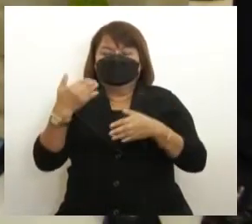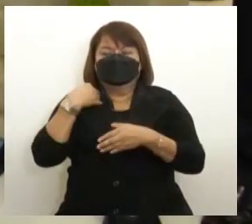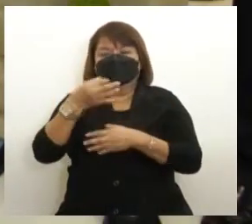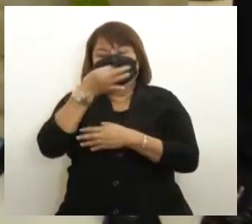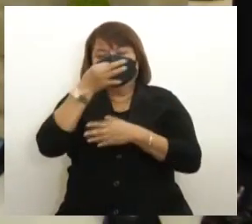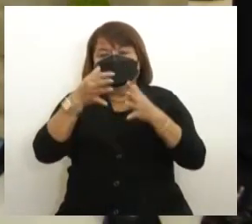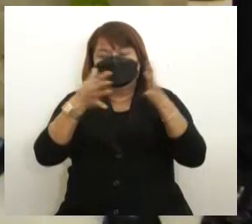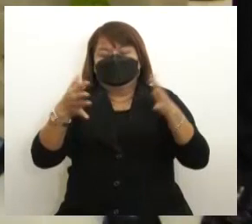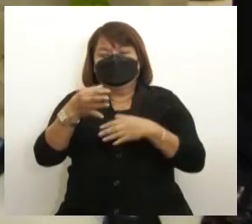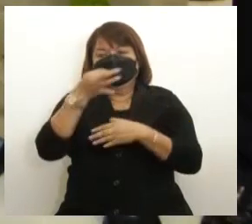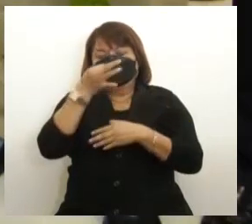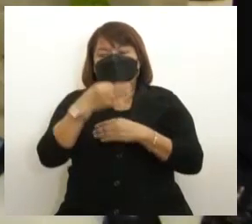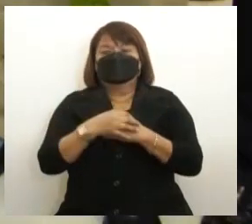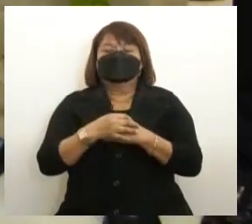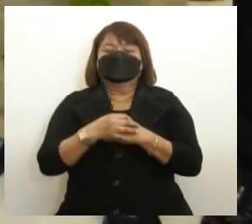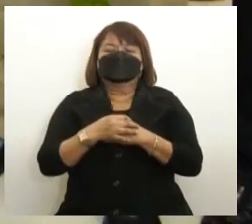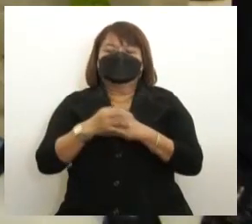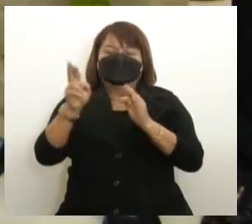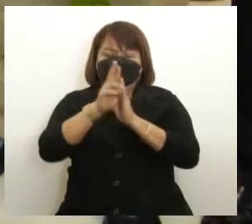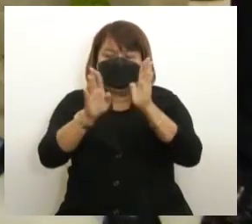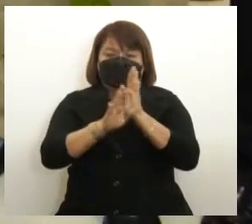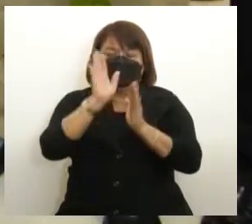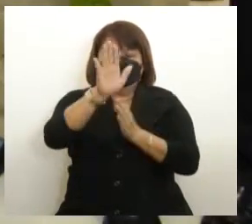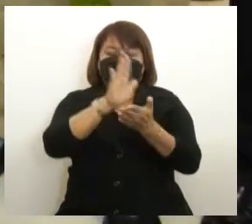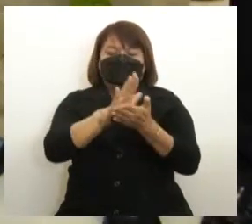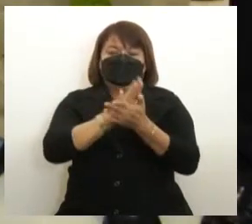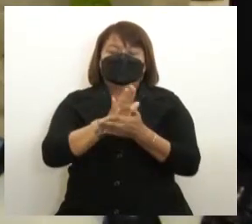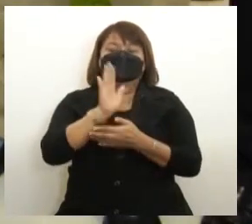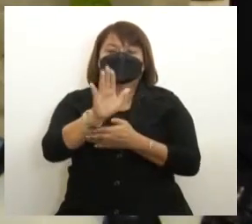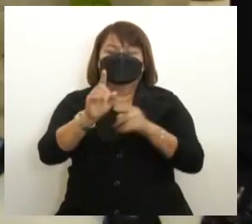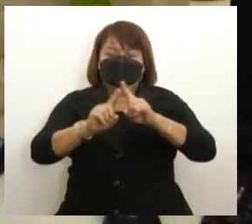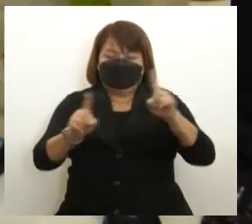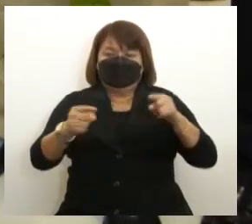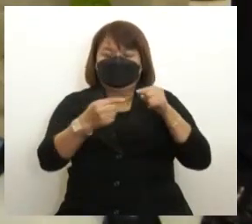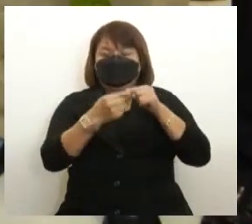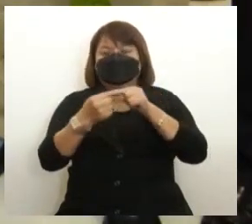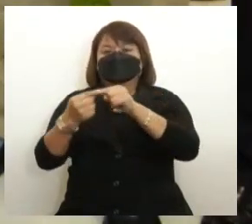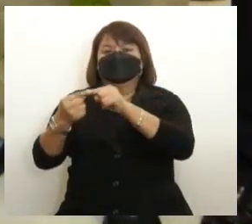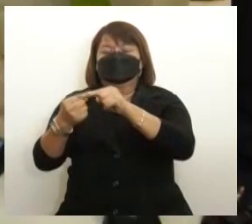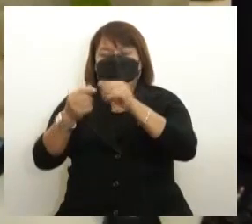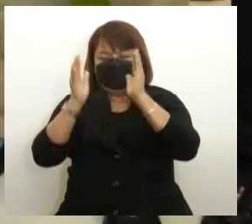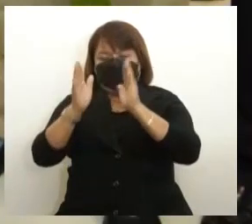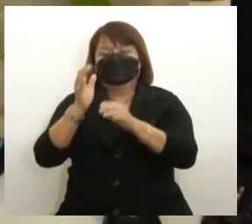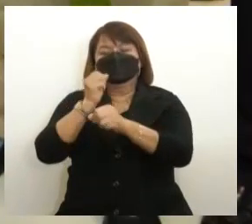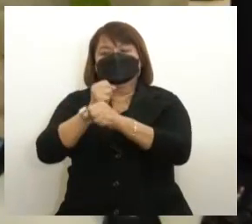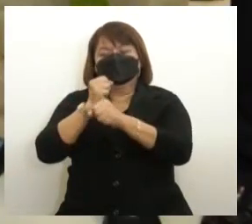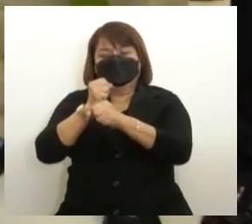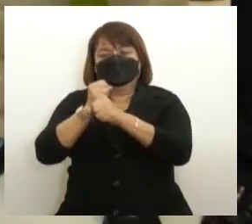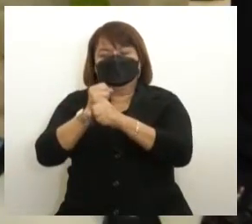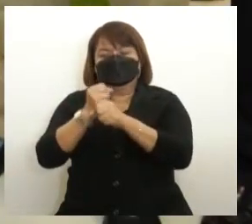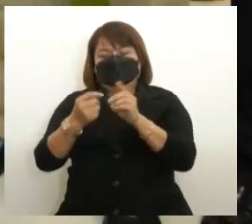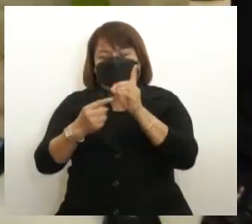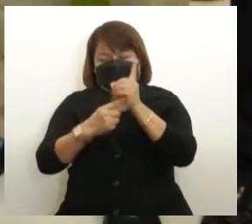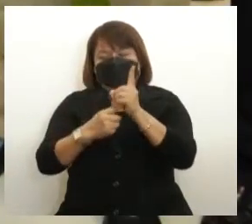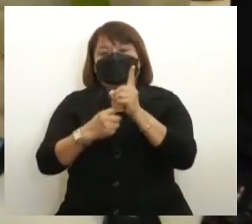งจุดนี้ไม่ใช่เพียงแต่ระบบของโรงเรียนเท่านั้นแต่ยังต่อยอดไปถึงผู้ประกอบการเลยนะคะเราจะเห็นเลยว่า